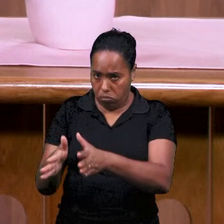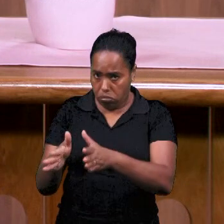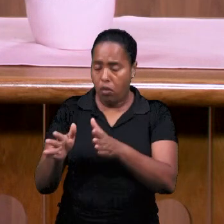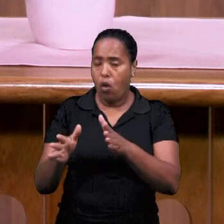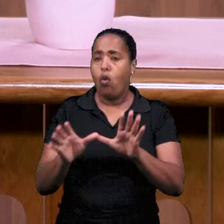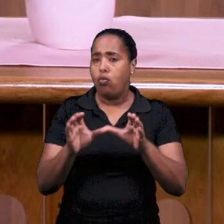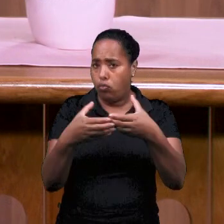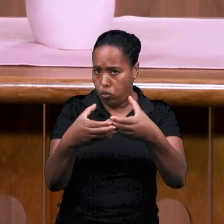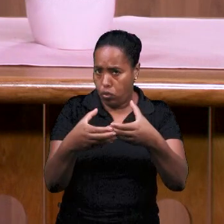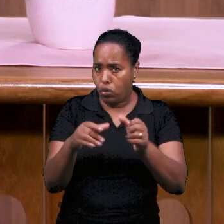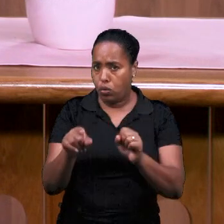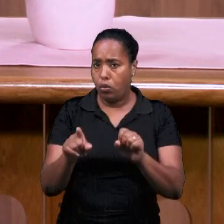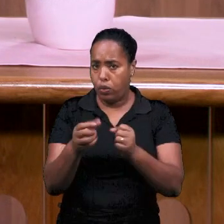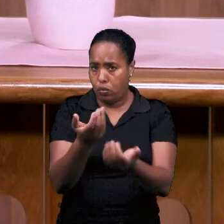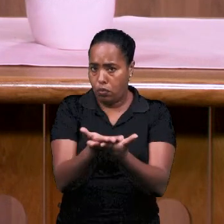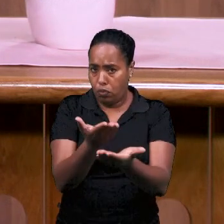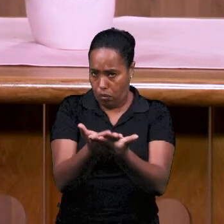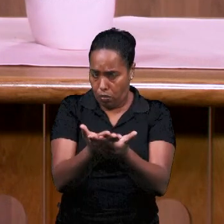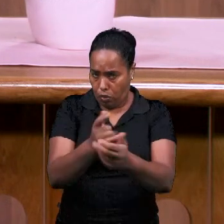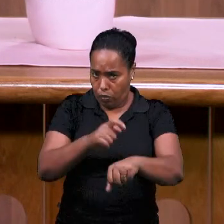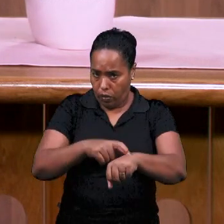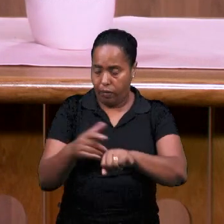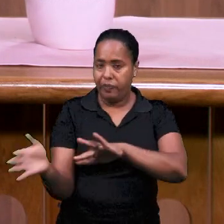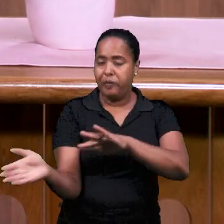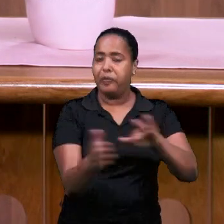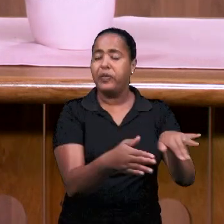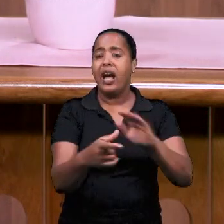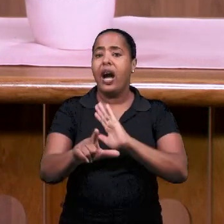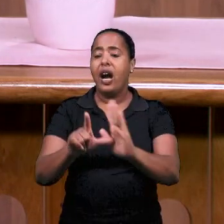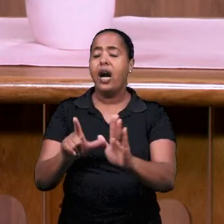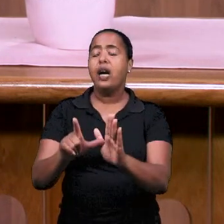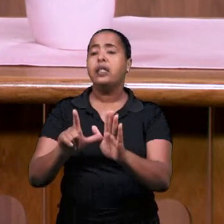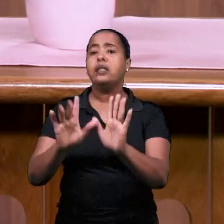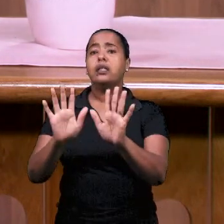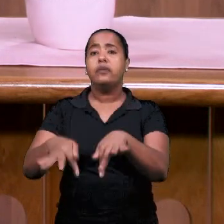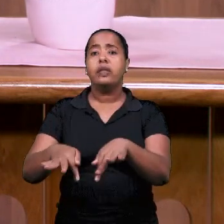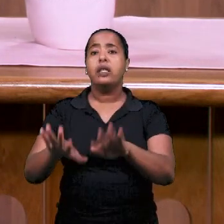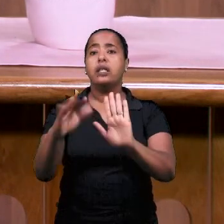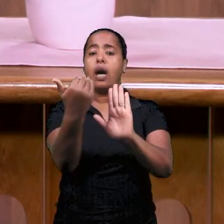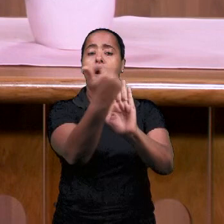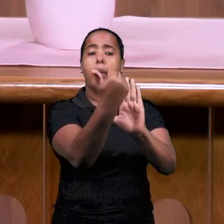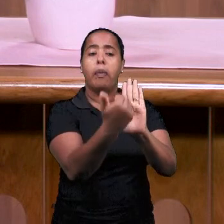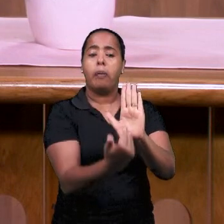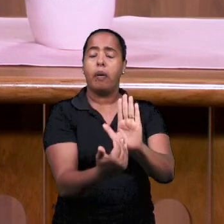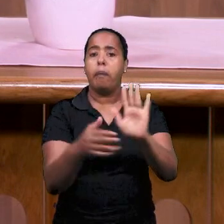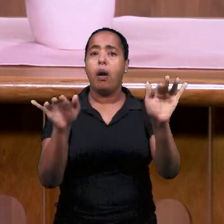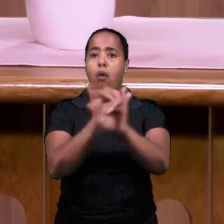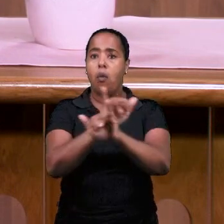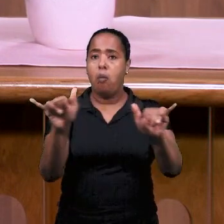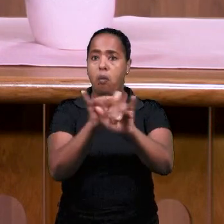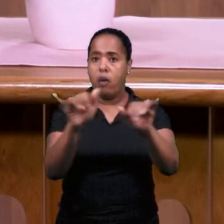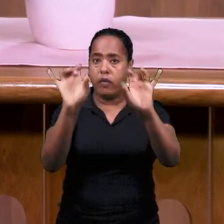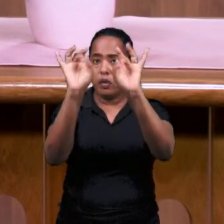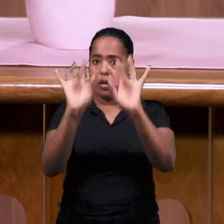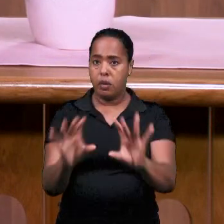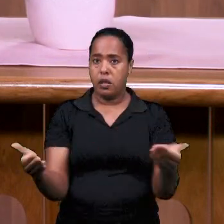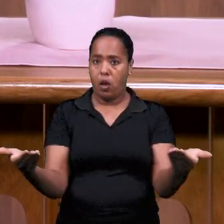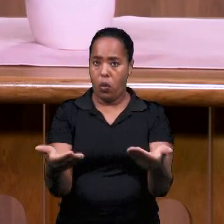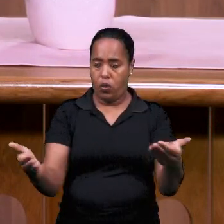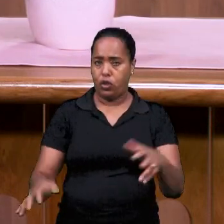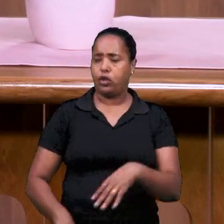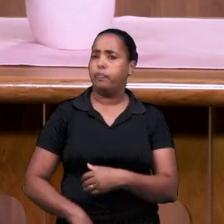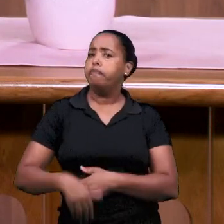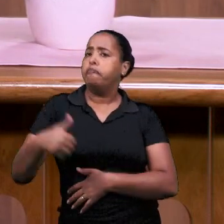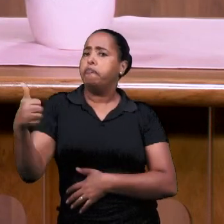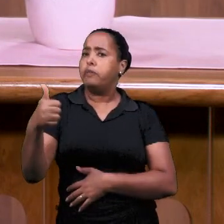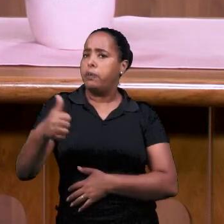pour aider les frères et sœurs dans l'étude. Avant de finir, on passe la formation avec une annonce spéciale pour